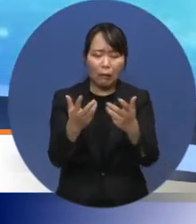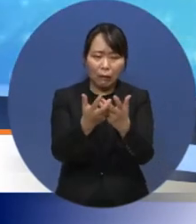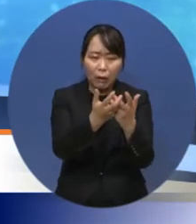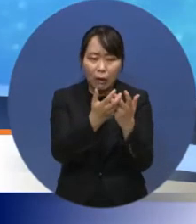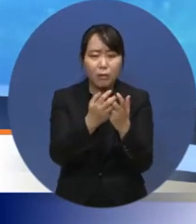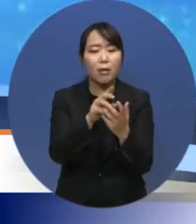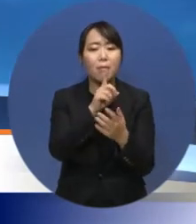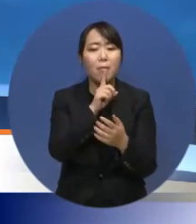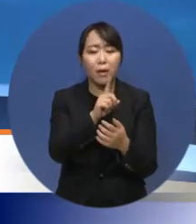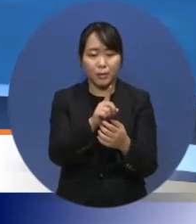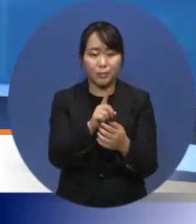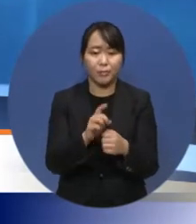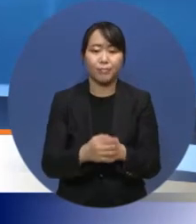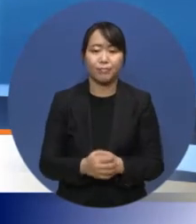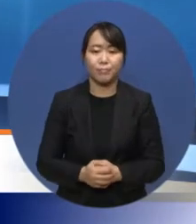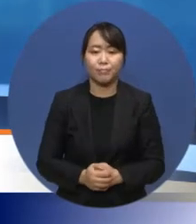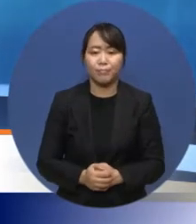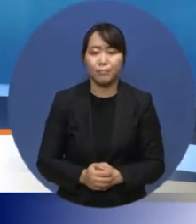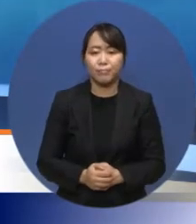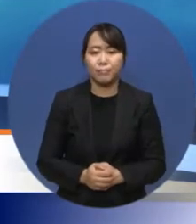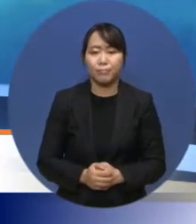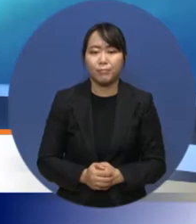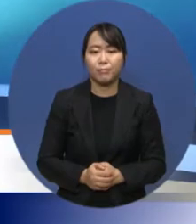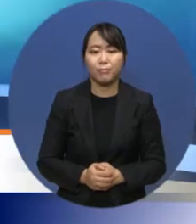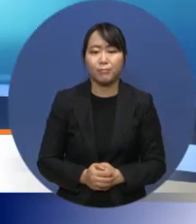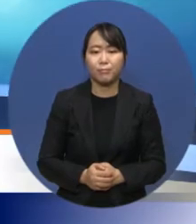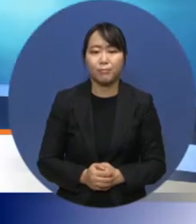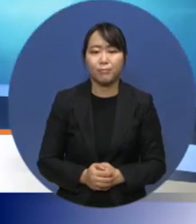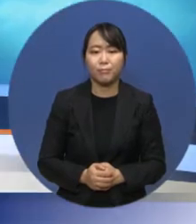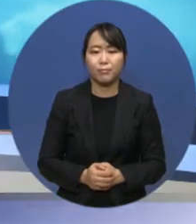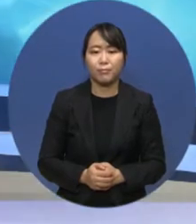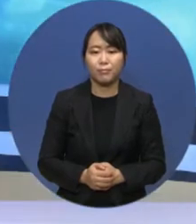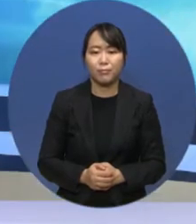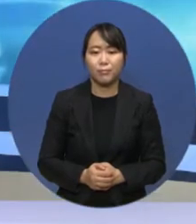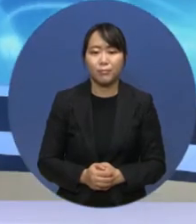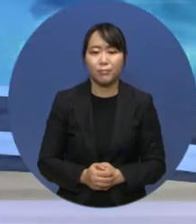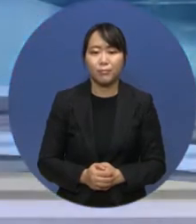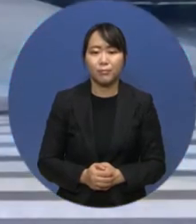넘쳐나고 있다고 하는데요. 자세한 소식 이오비 통신원이 전합니다.